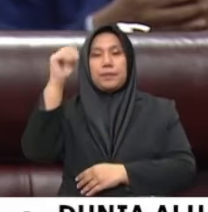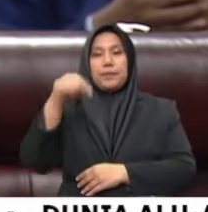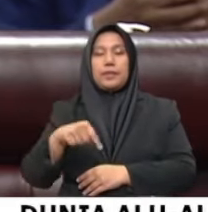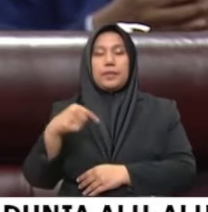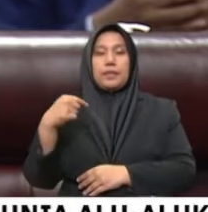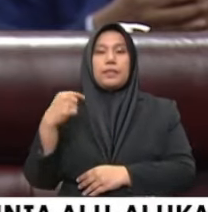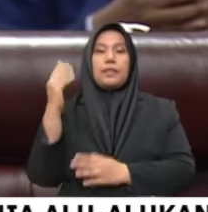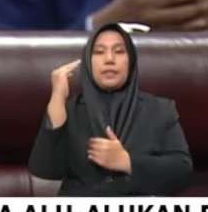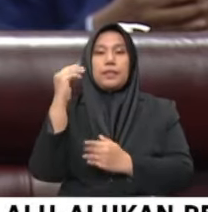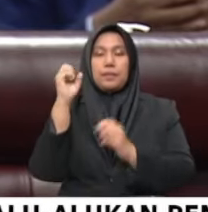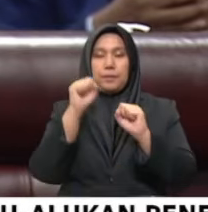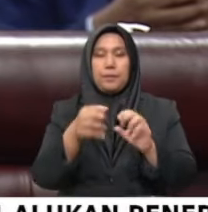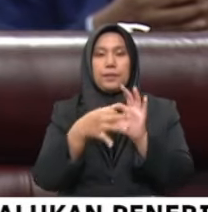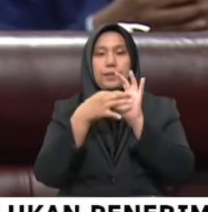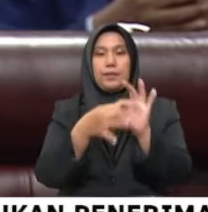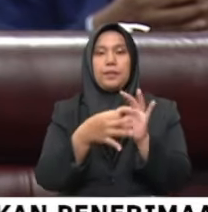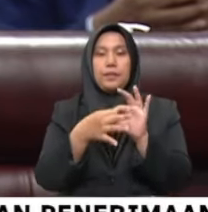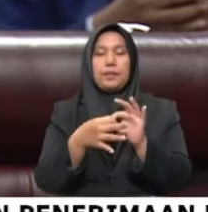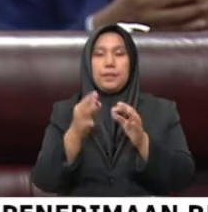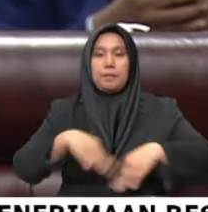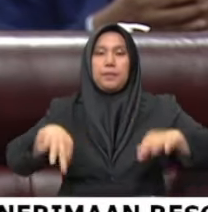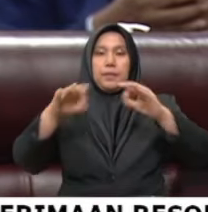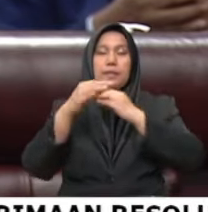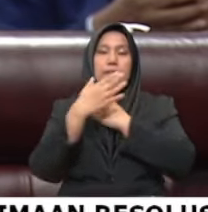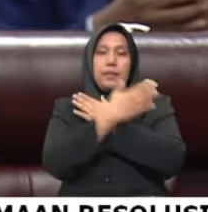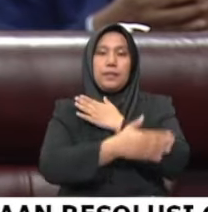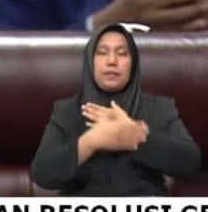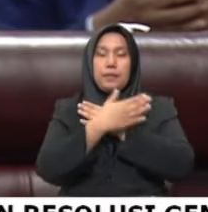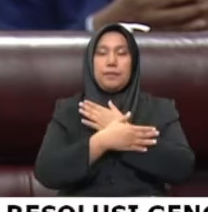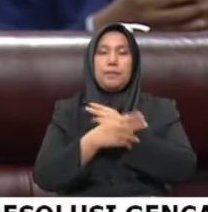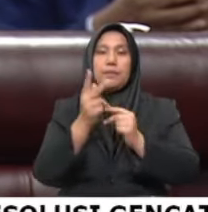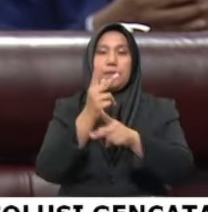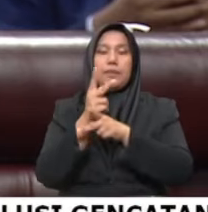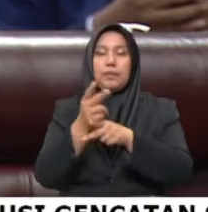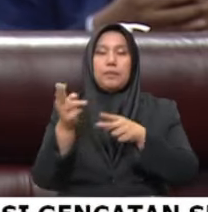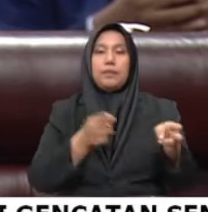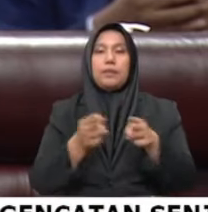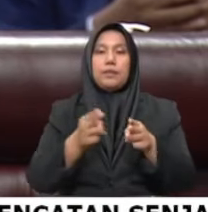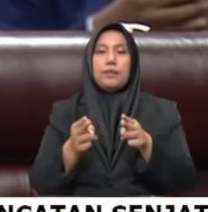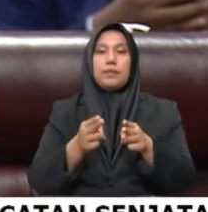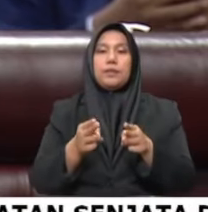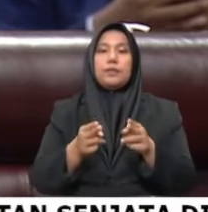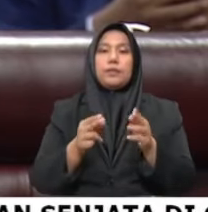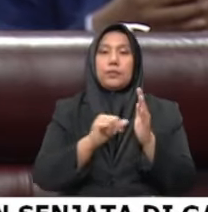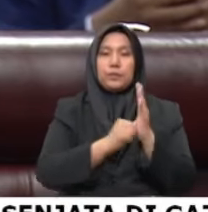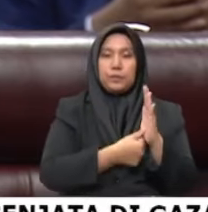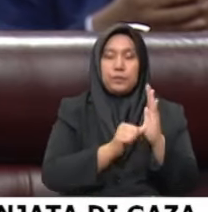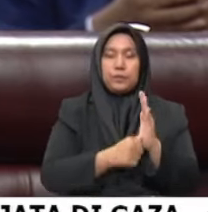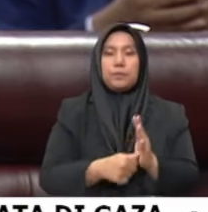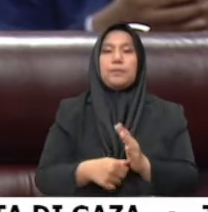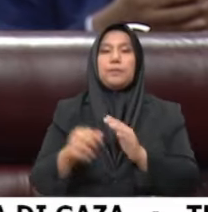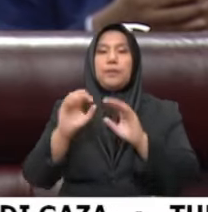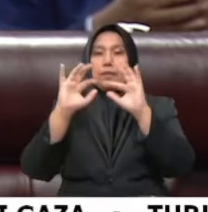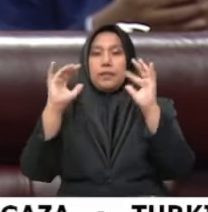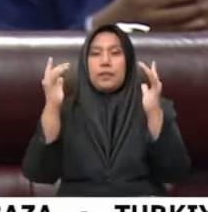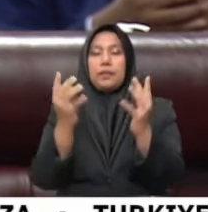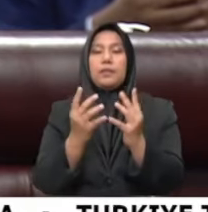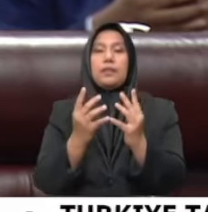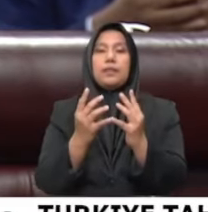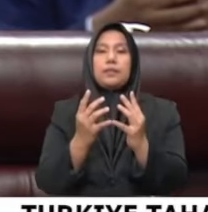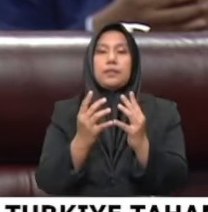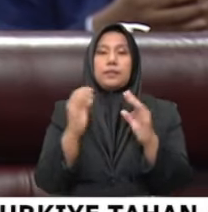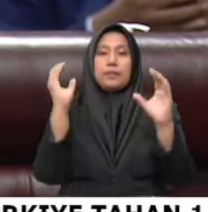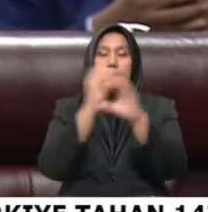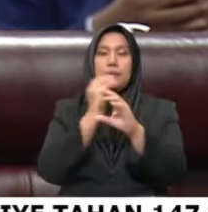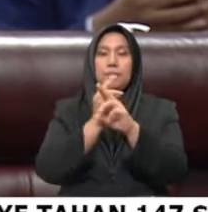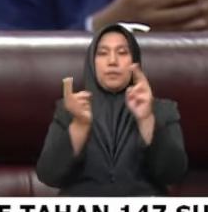dapat bekerjasama demi kepentingan negara dalam menjaga, mengurus dan memelihara sumber-sumber alam serta menghadapi cabaran perubahan